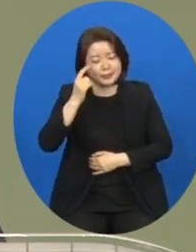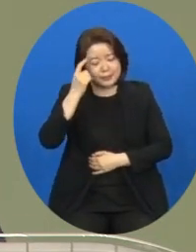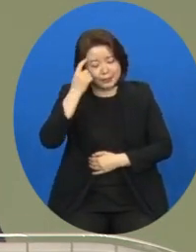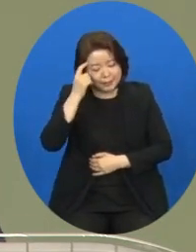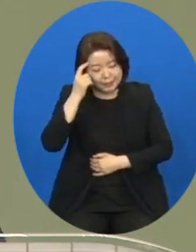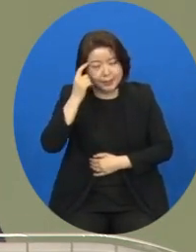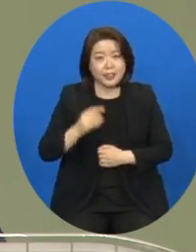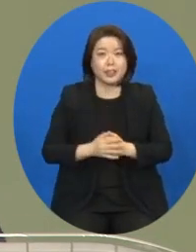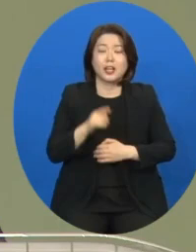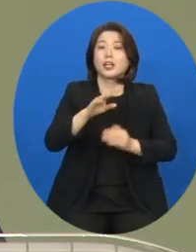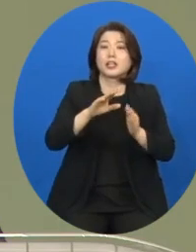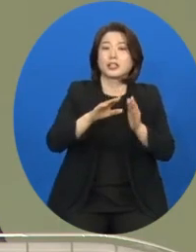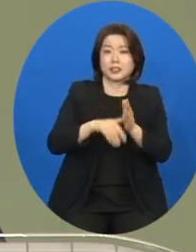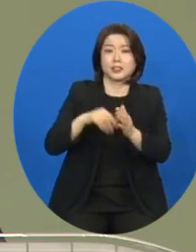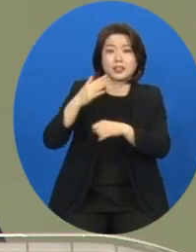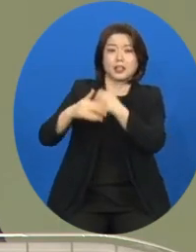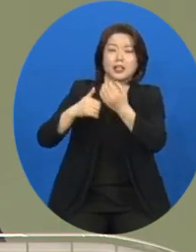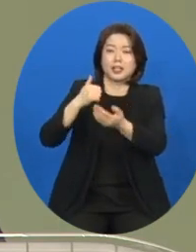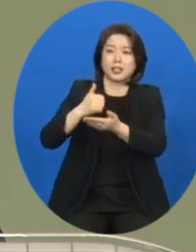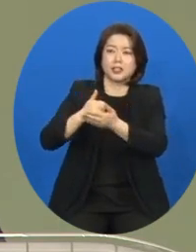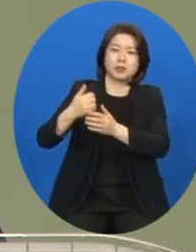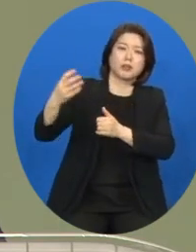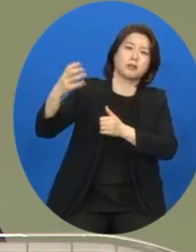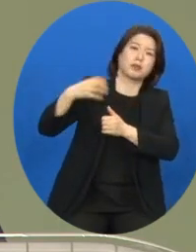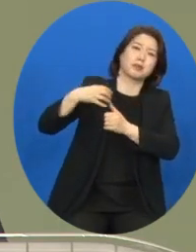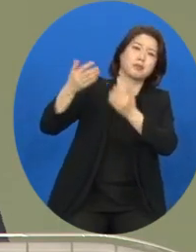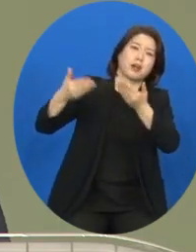제게 책망을 주셨어요.